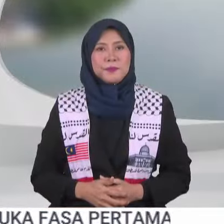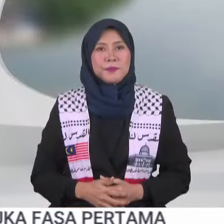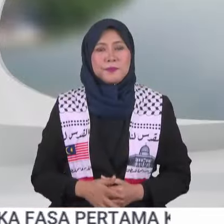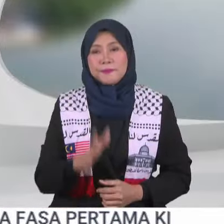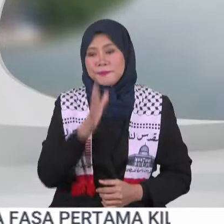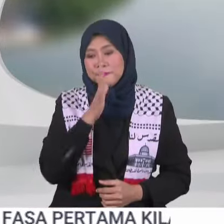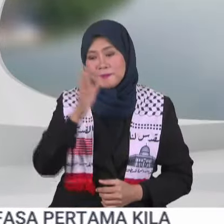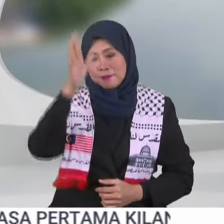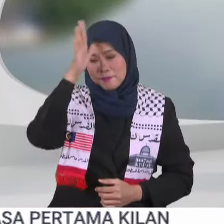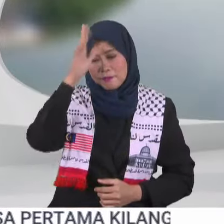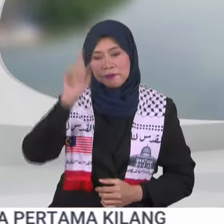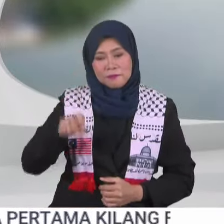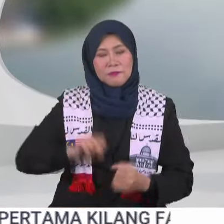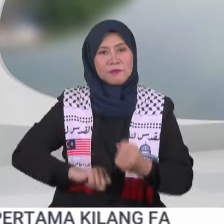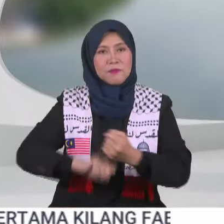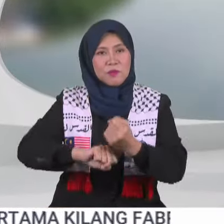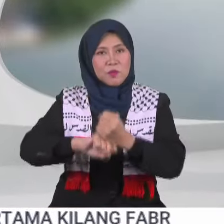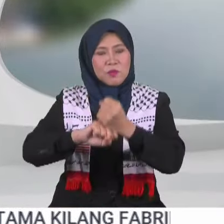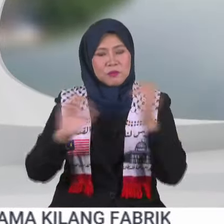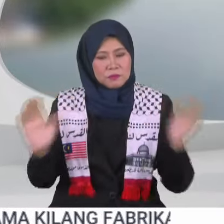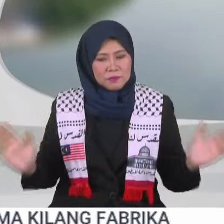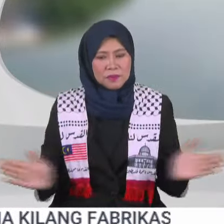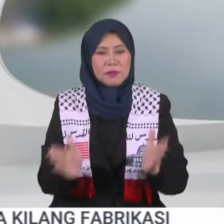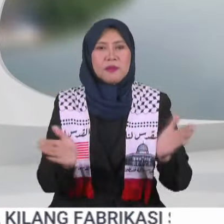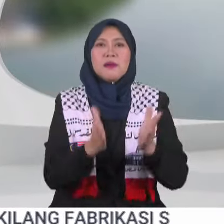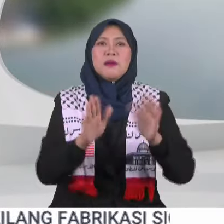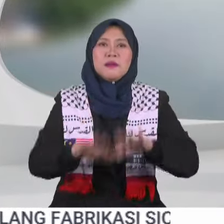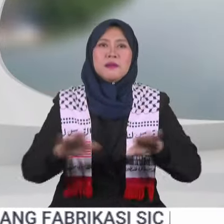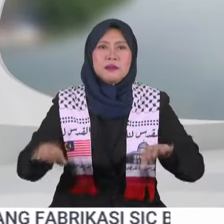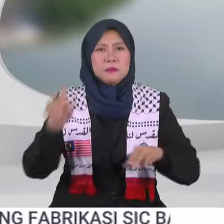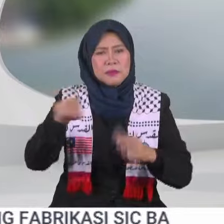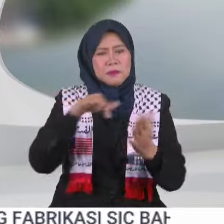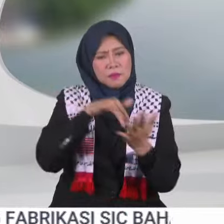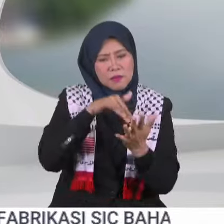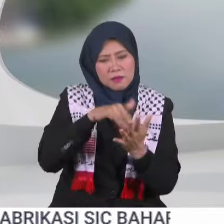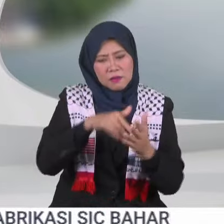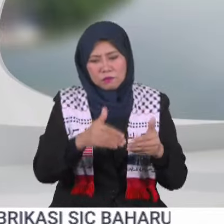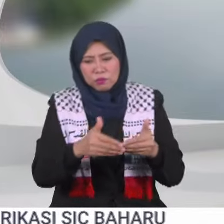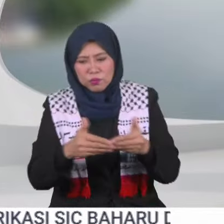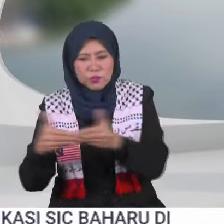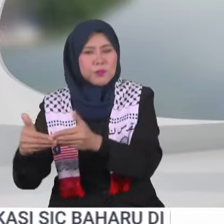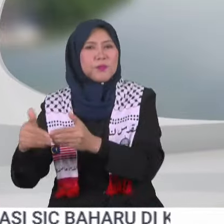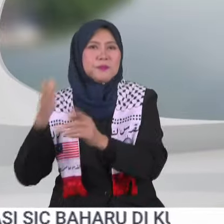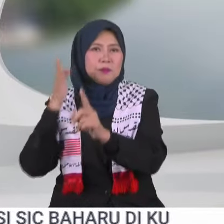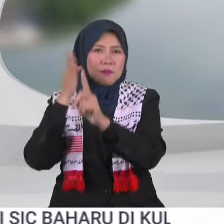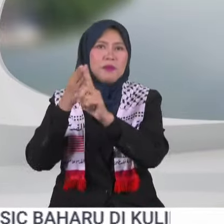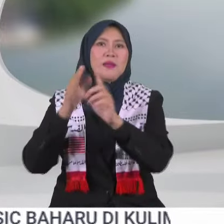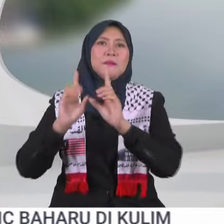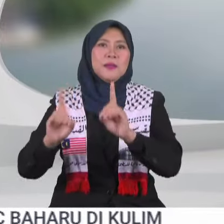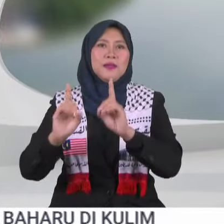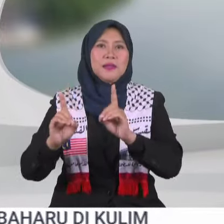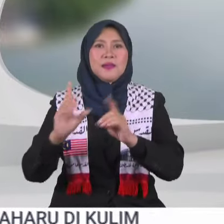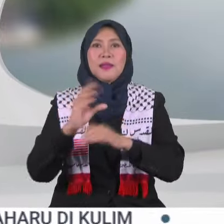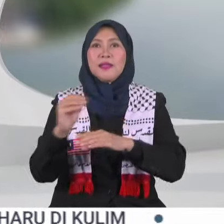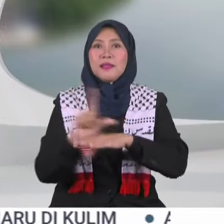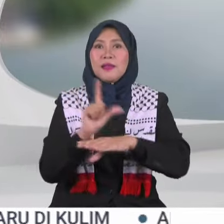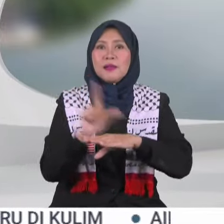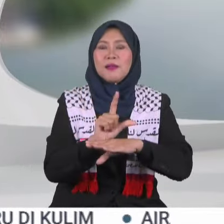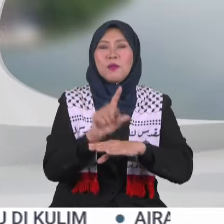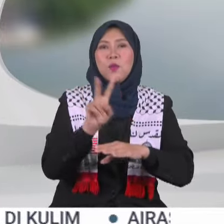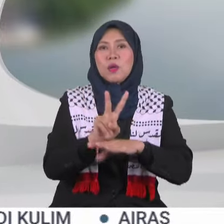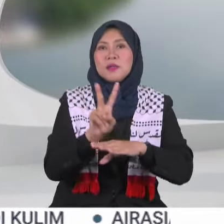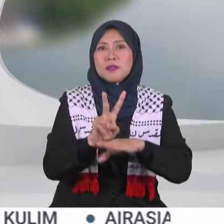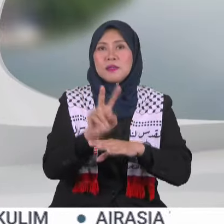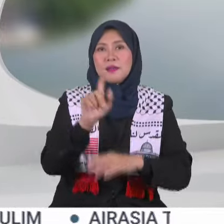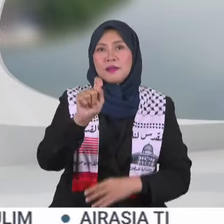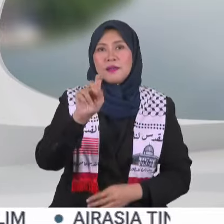Ibu bapa perlu menyokong dan menggalakkan anak-anak melanjutkan pengajian dalam bidang pendidikan dan latihan teknikal dan